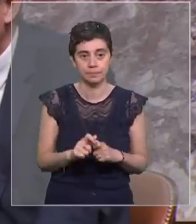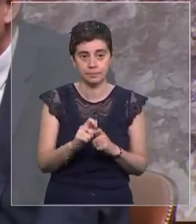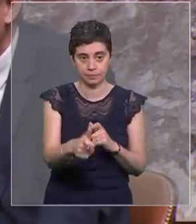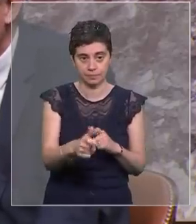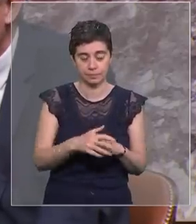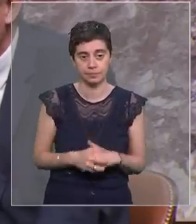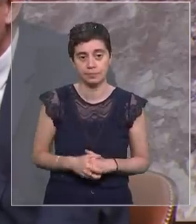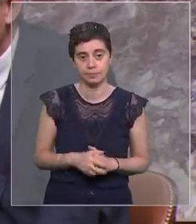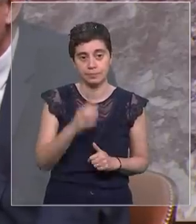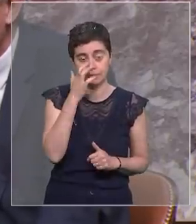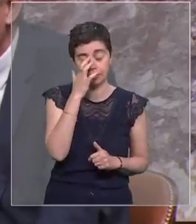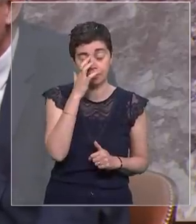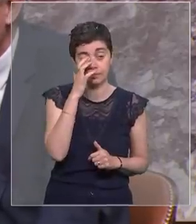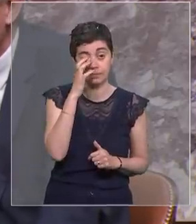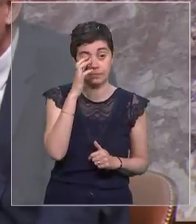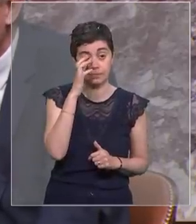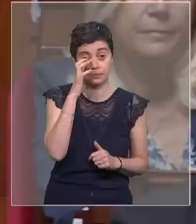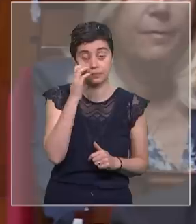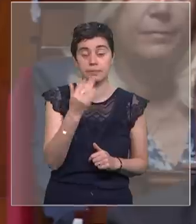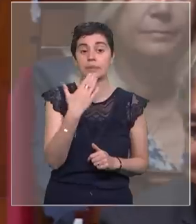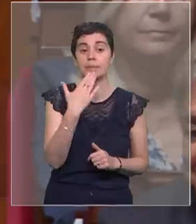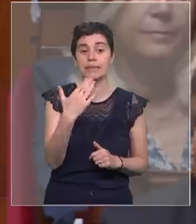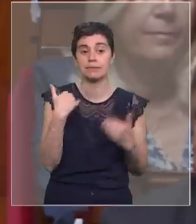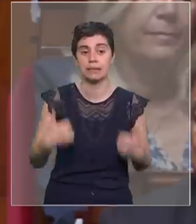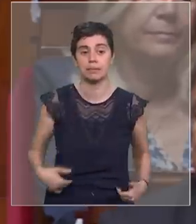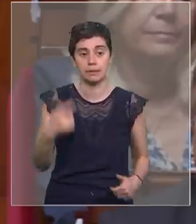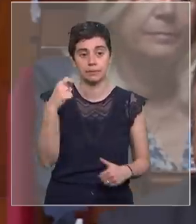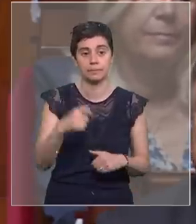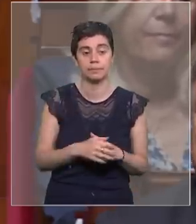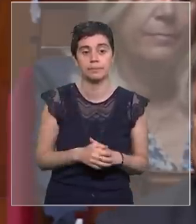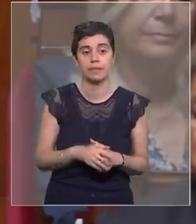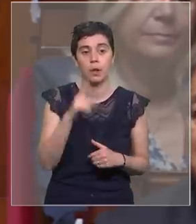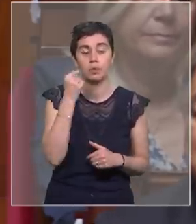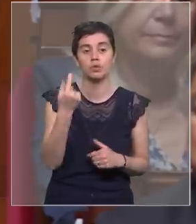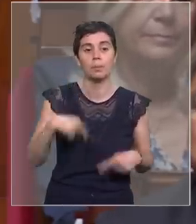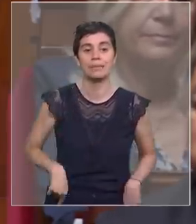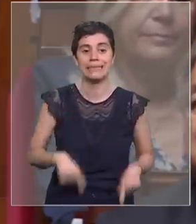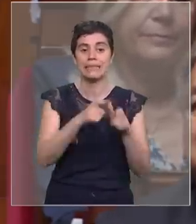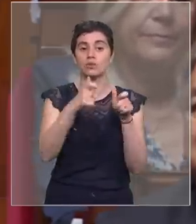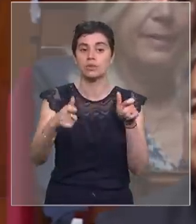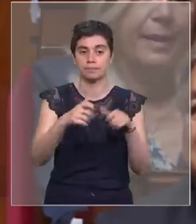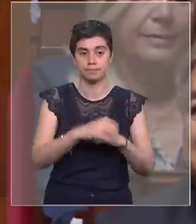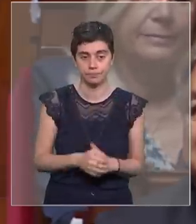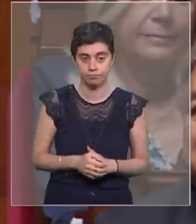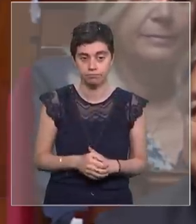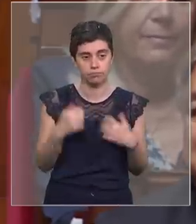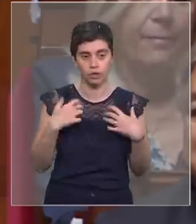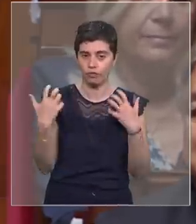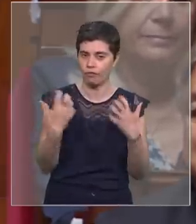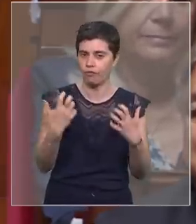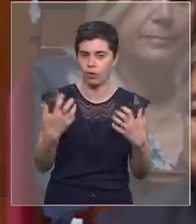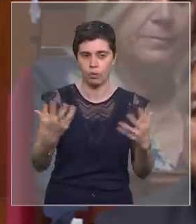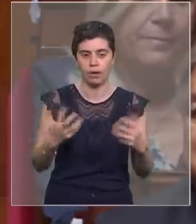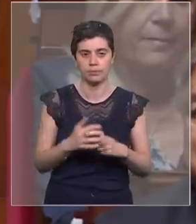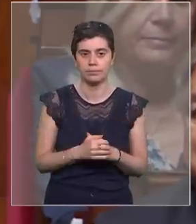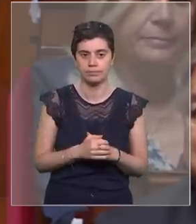Thierry Benoît pour le groupe Horizon. Merci, madame la présidente. Monsieur le ministre de l'Industrie, je souhaite aborder